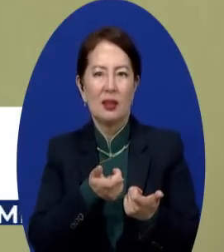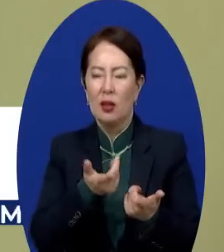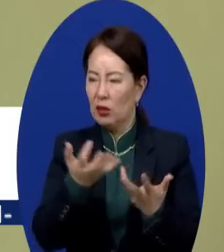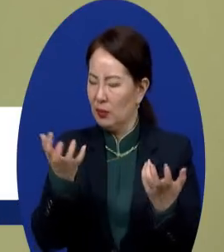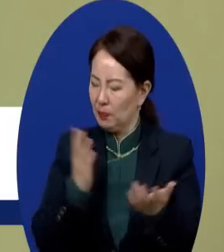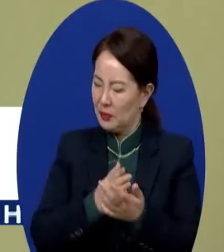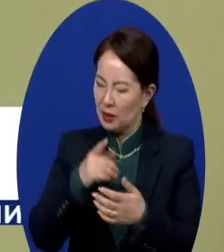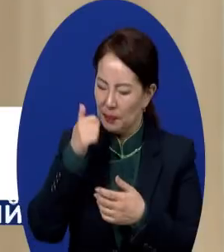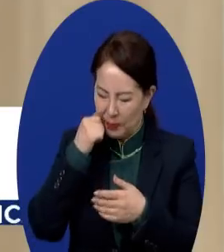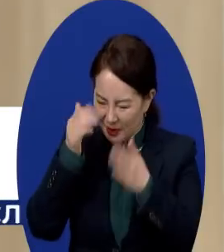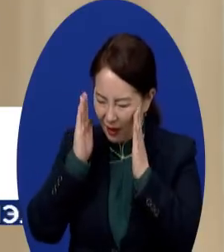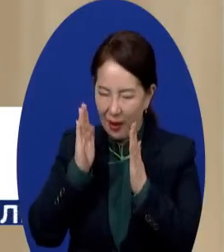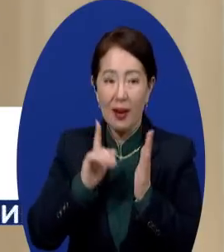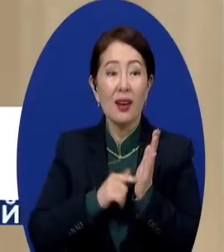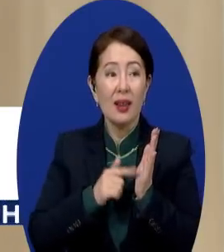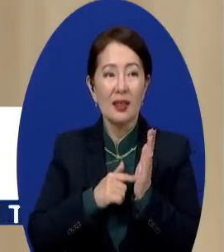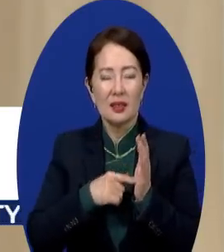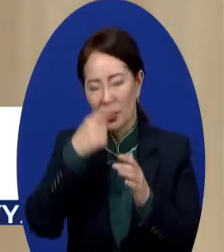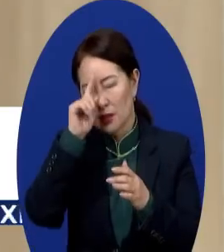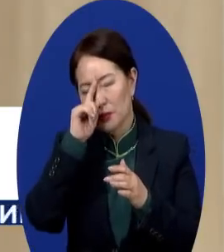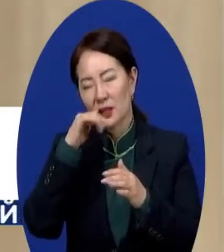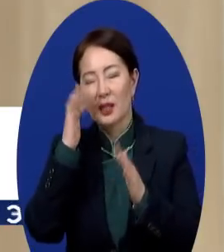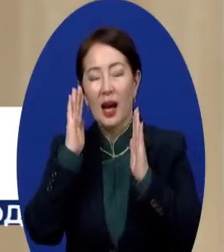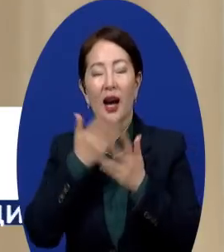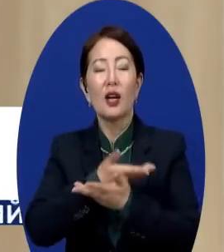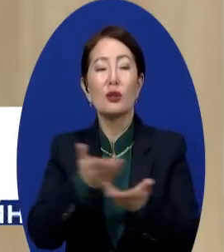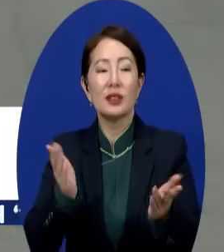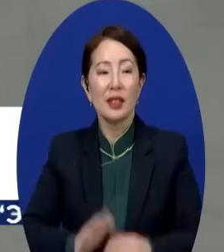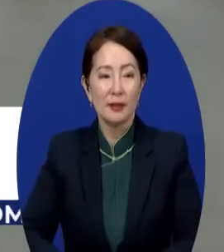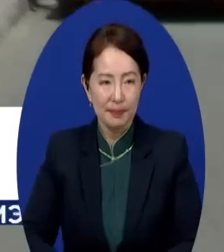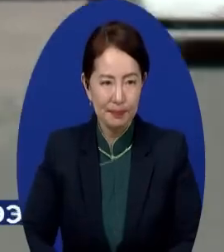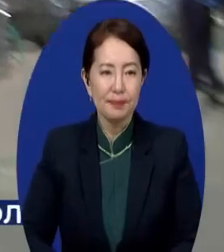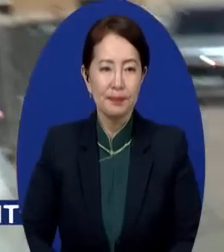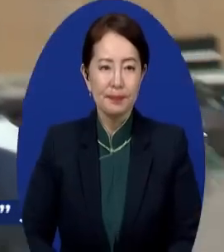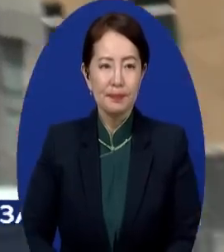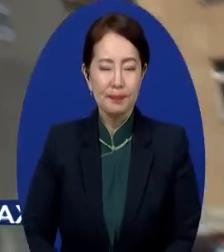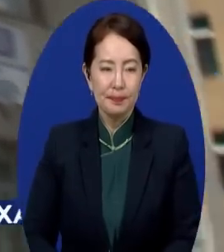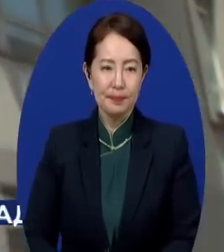эрүүл мэндэд анхаарал хандуулах хэрэгтэй байгааг эмчнэр анхааруулж байна.